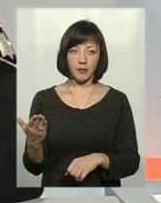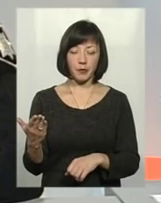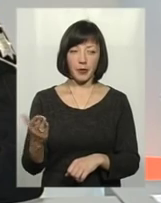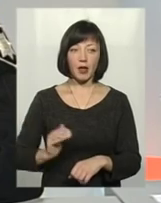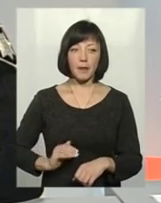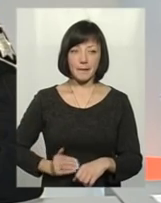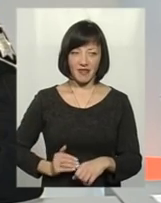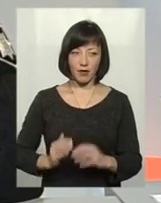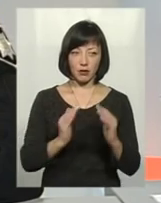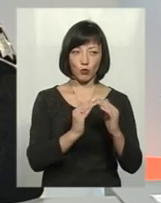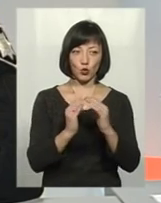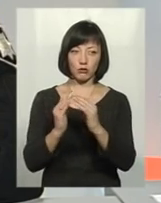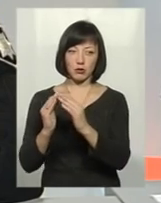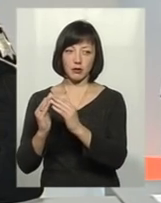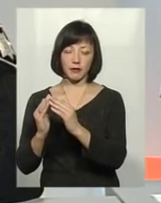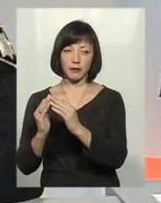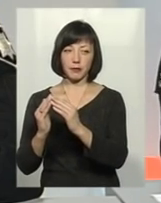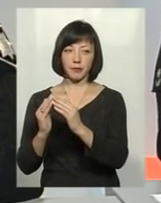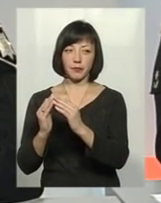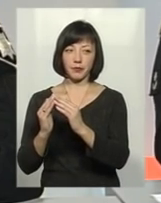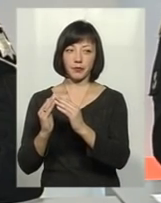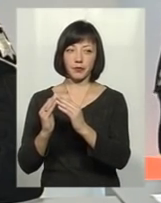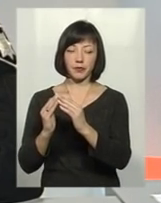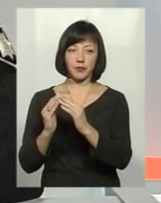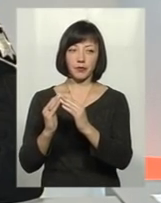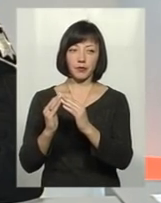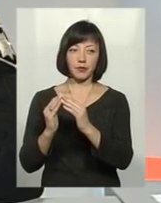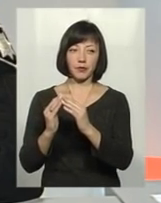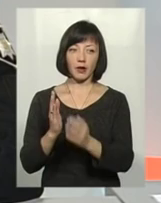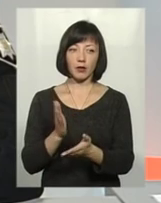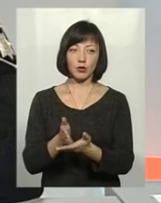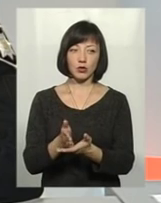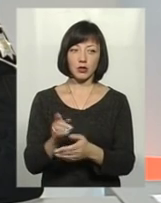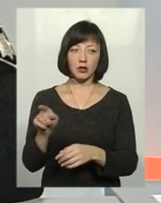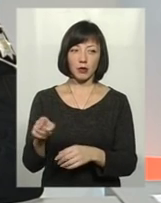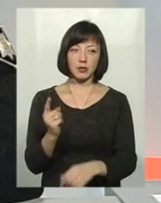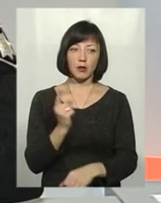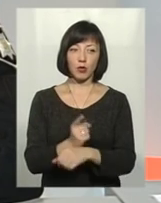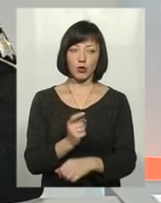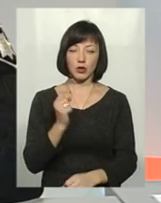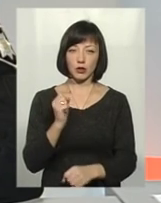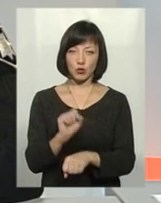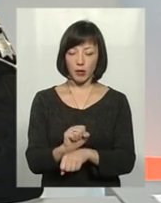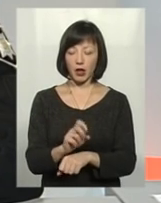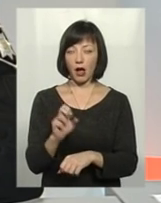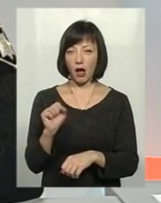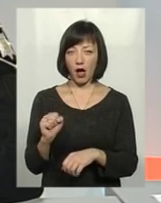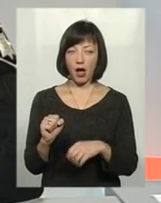частного сектора, скажімо так, де приватні будинки розташовані, там заборонена зупинка. З